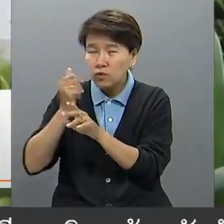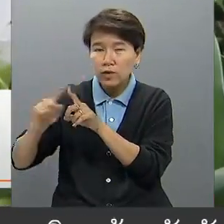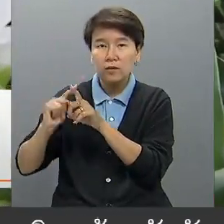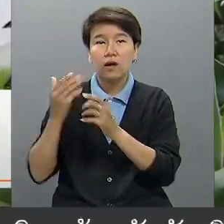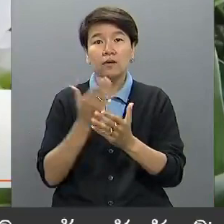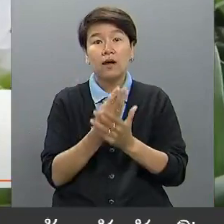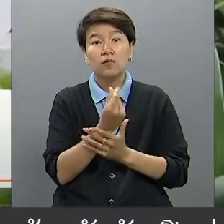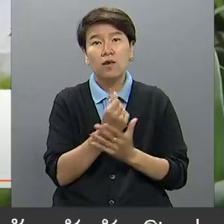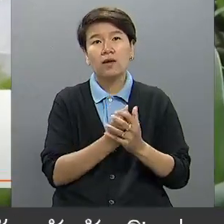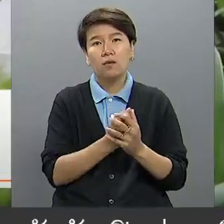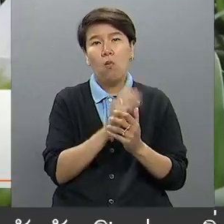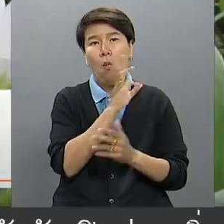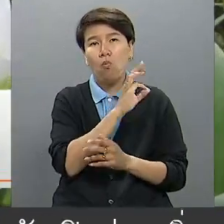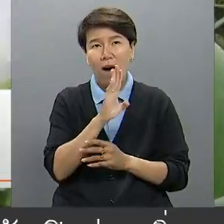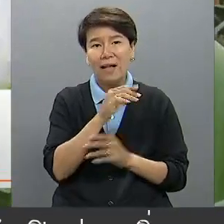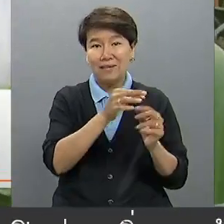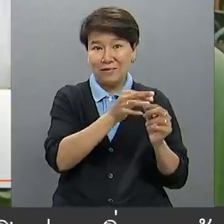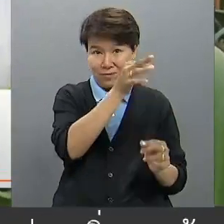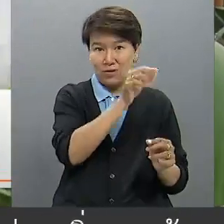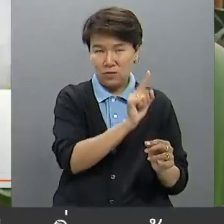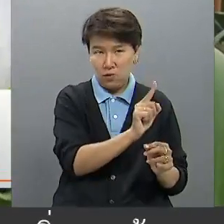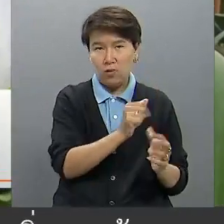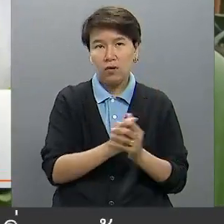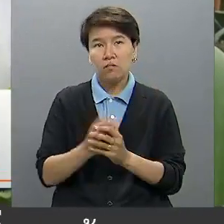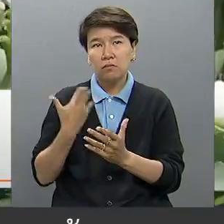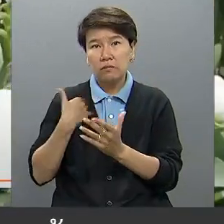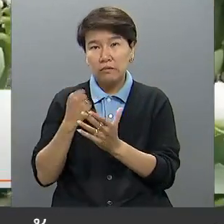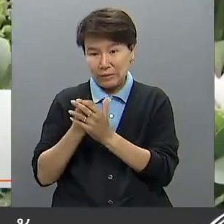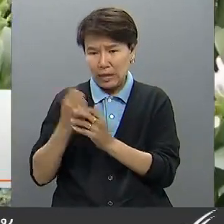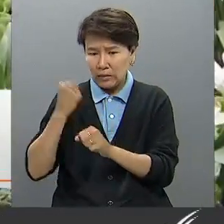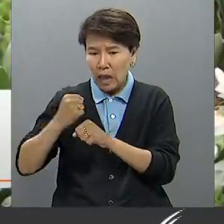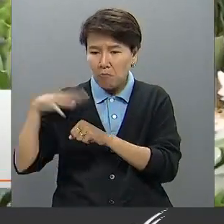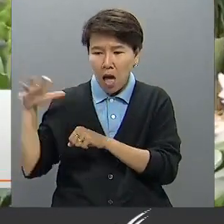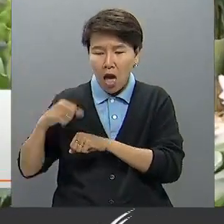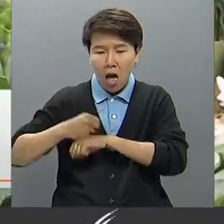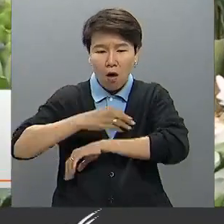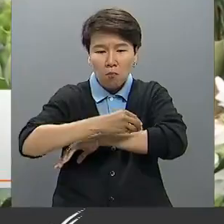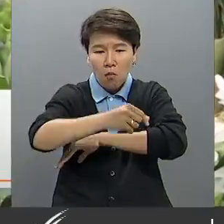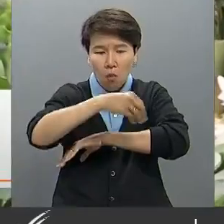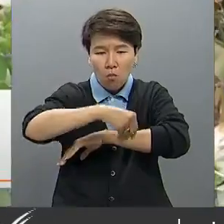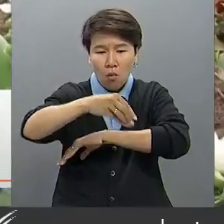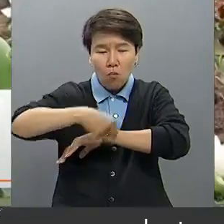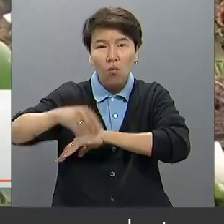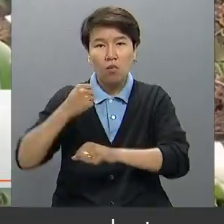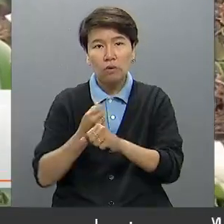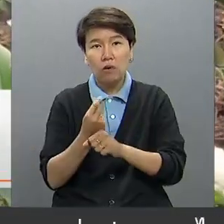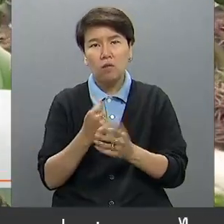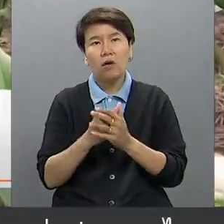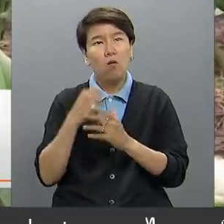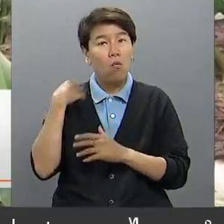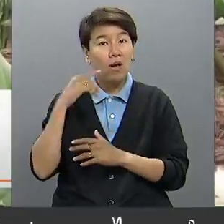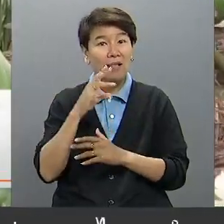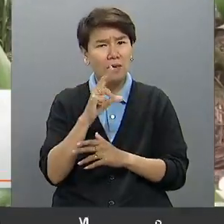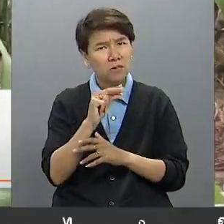30บาทขึ้นอยู่กับราคาของแต่ละสายพันธุ์ด้วยค่ะ นะแล้วก็ผลตอบรับดีนะครับคุณชวนากรเนี่ยนะครับบอกว่